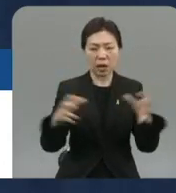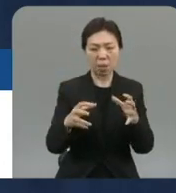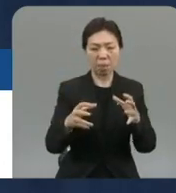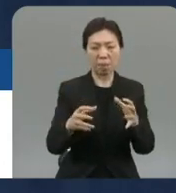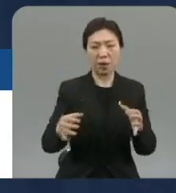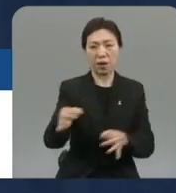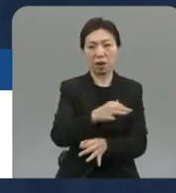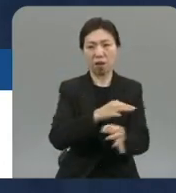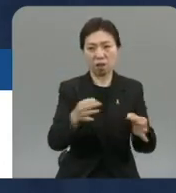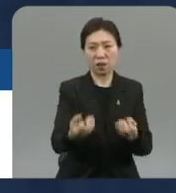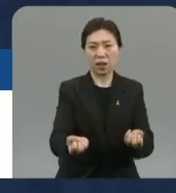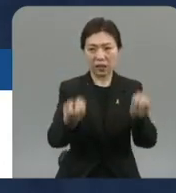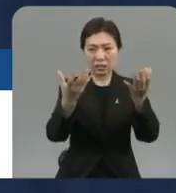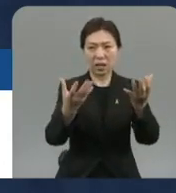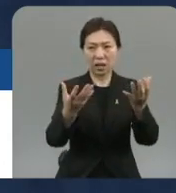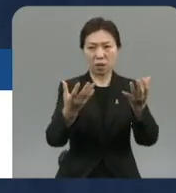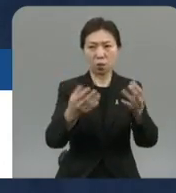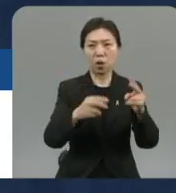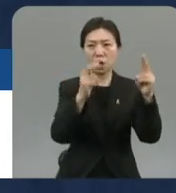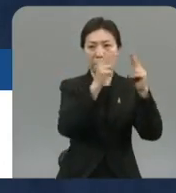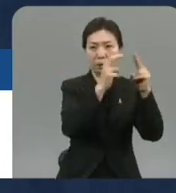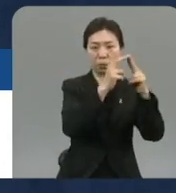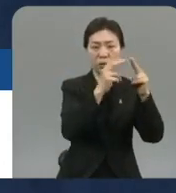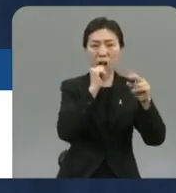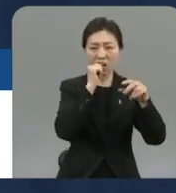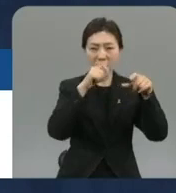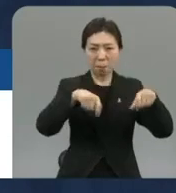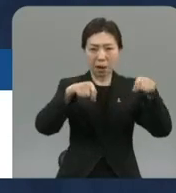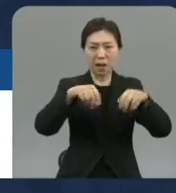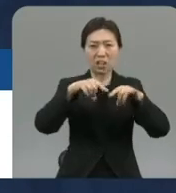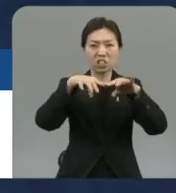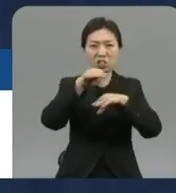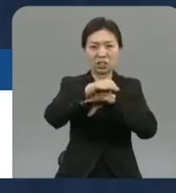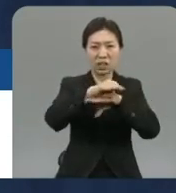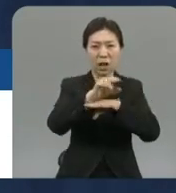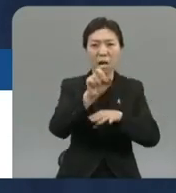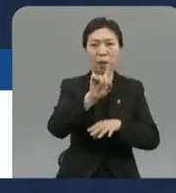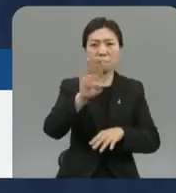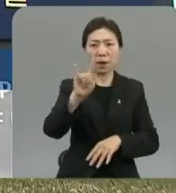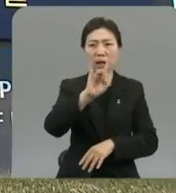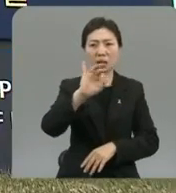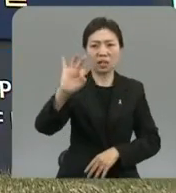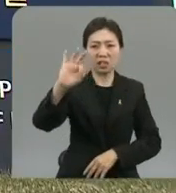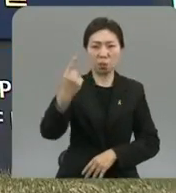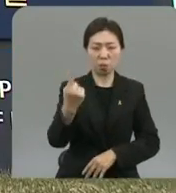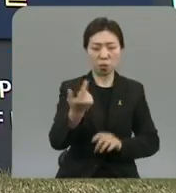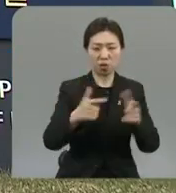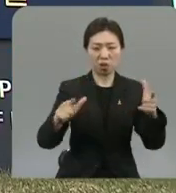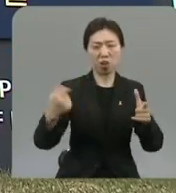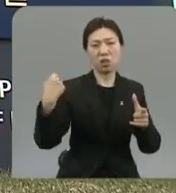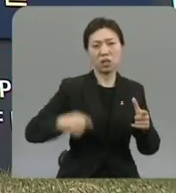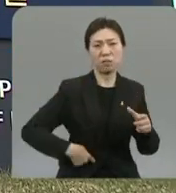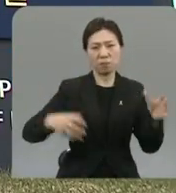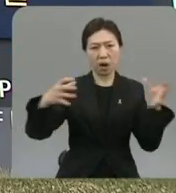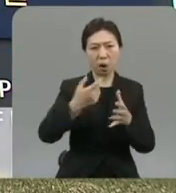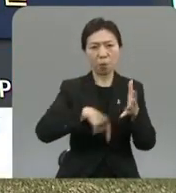拡大抑止の手続きとして明文化することなどが議論される可能性があるとみられています